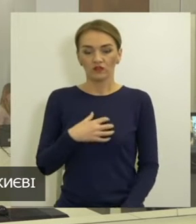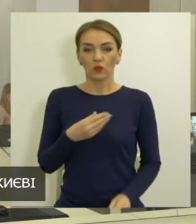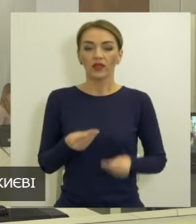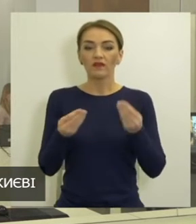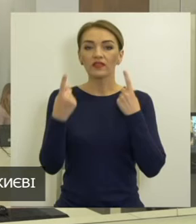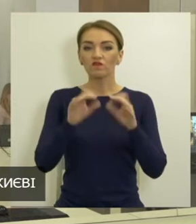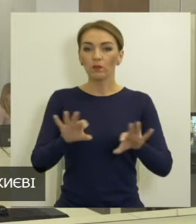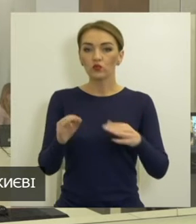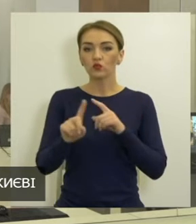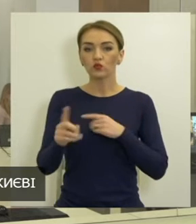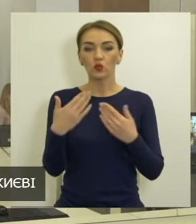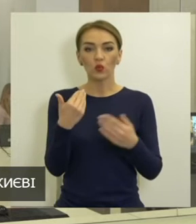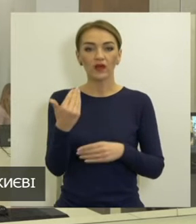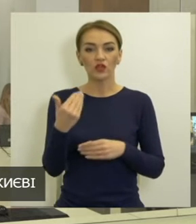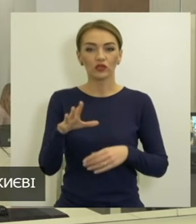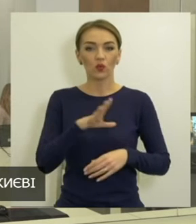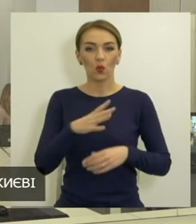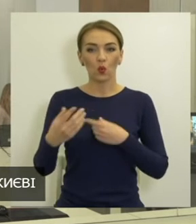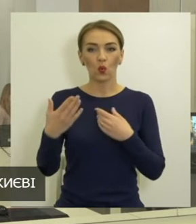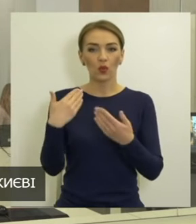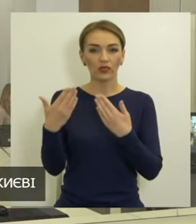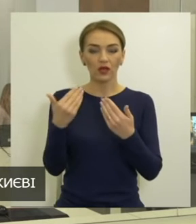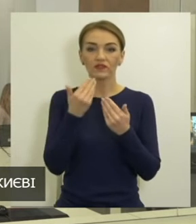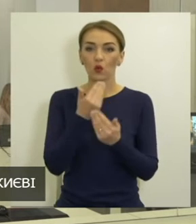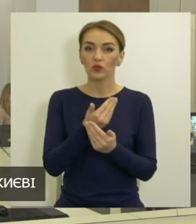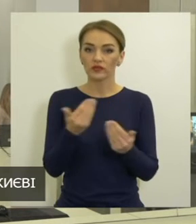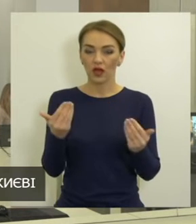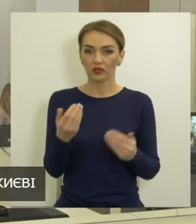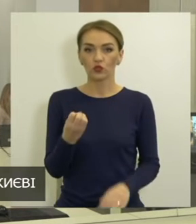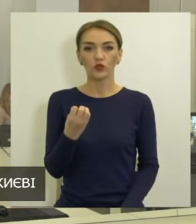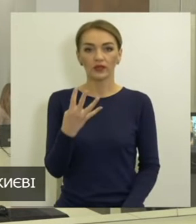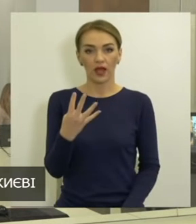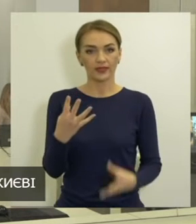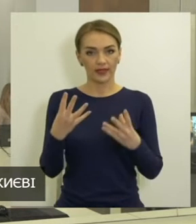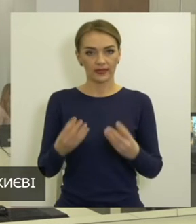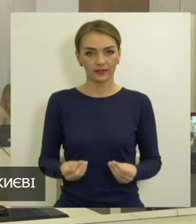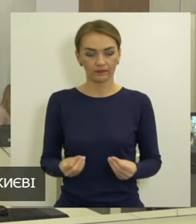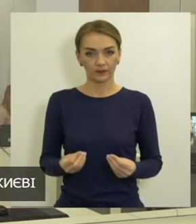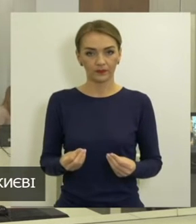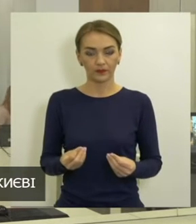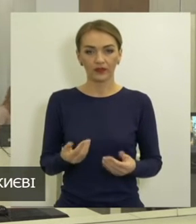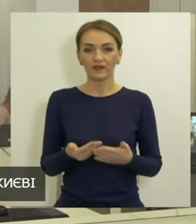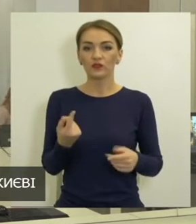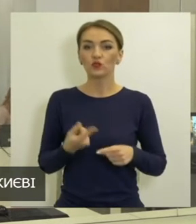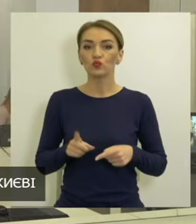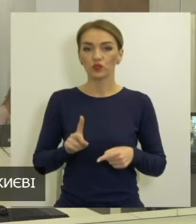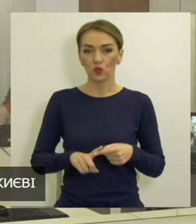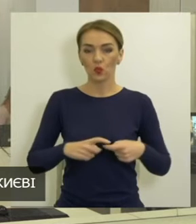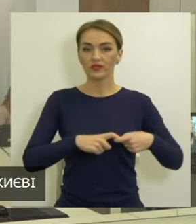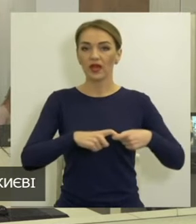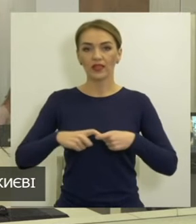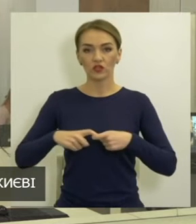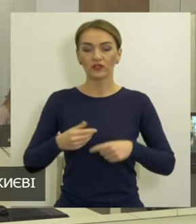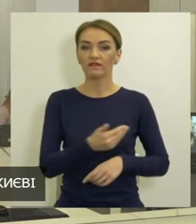надавати інформацію щодо ваших контактів за останні 14 днів. Від цього залежить